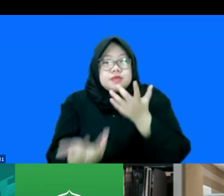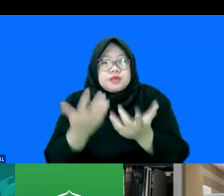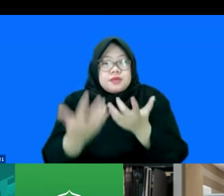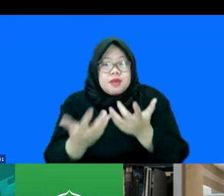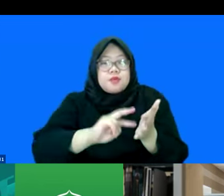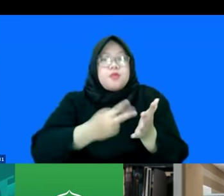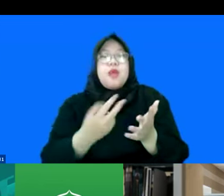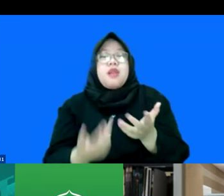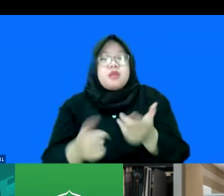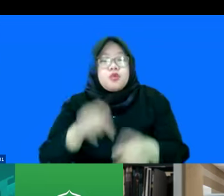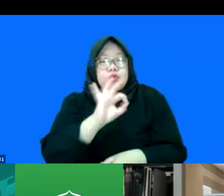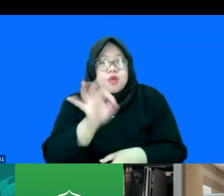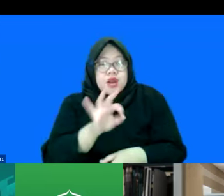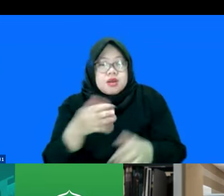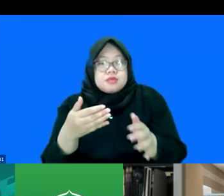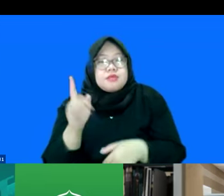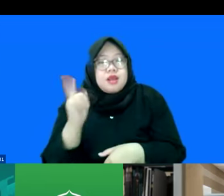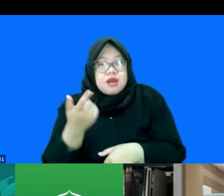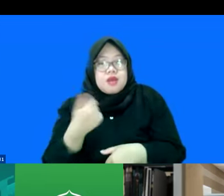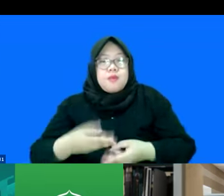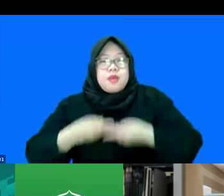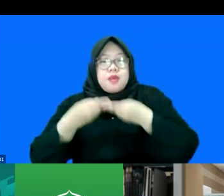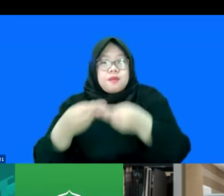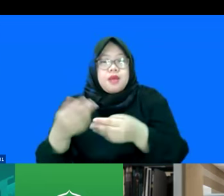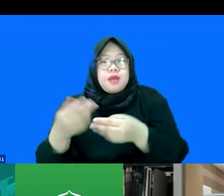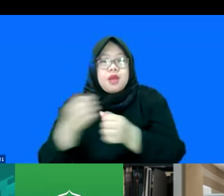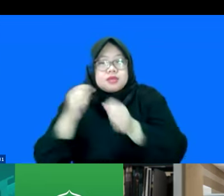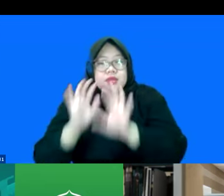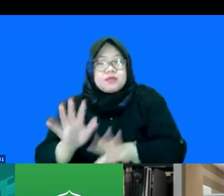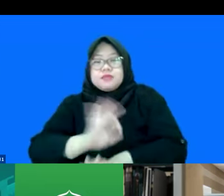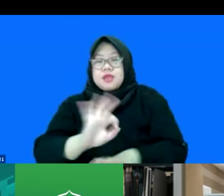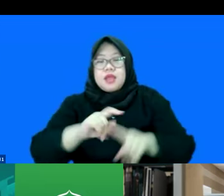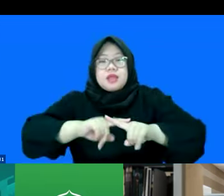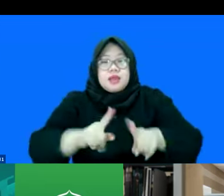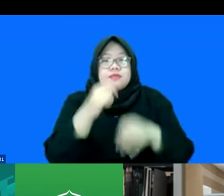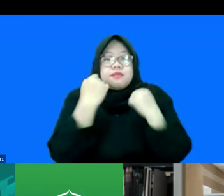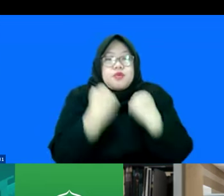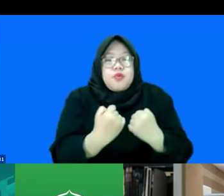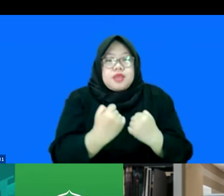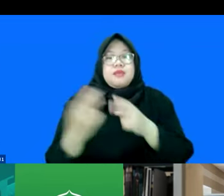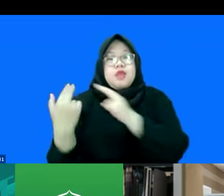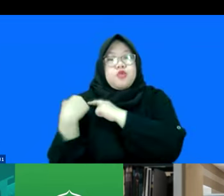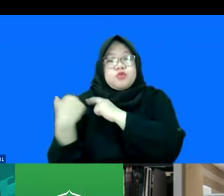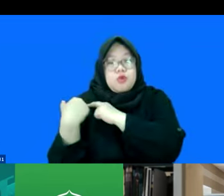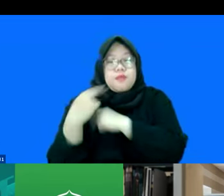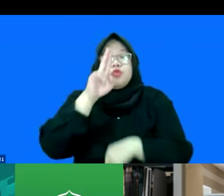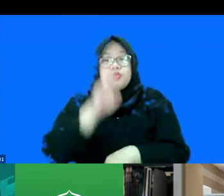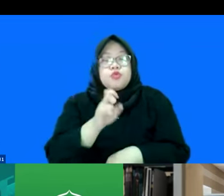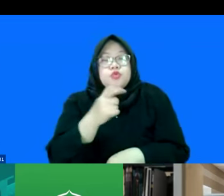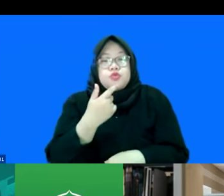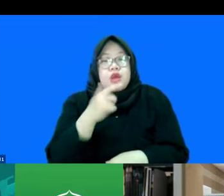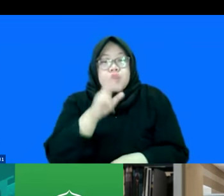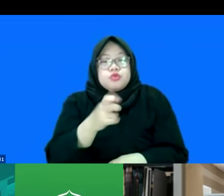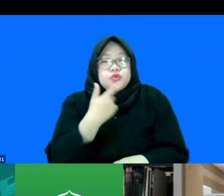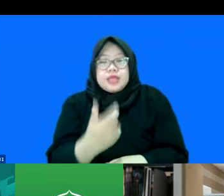bukan sebatas menambah kewenangan, tetapi juga memperkuat akuntabilitas. Itu jadi isu yang sangat penting gitu menurut saya.